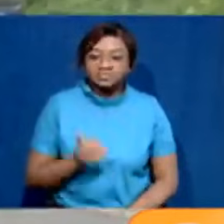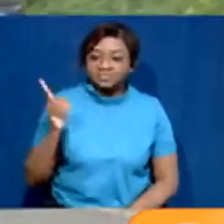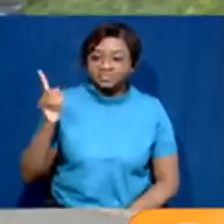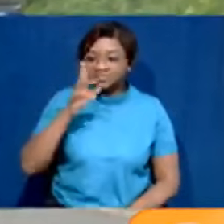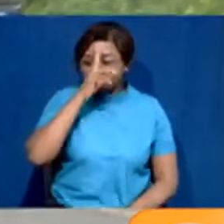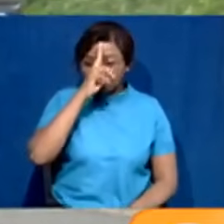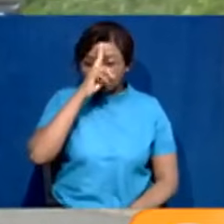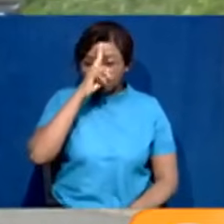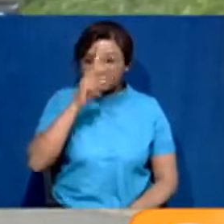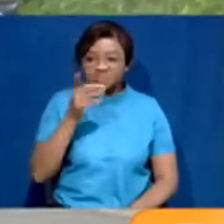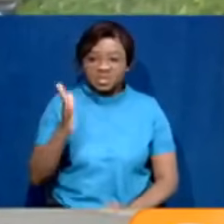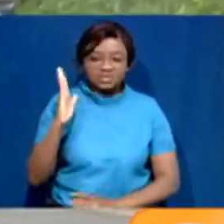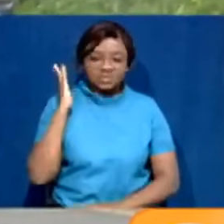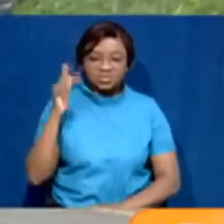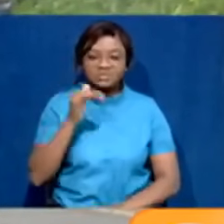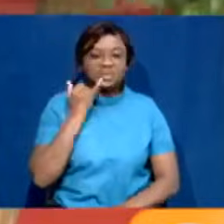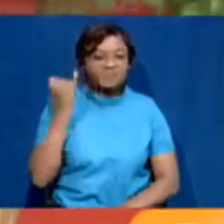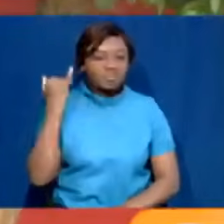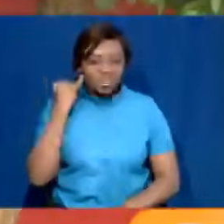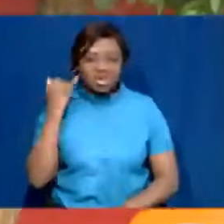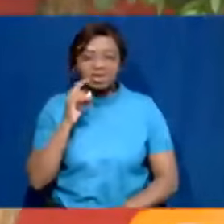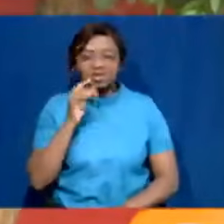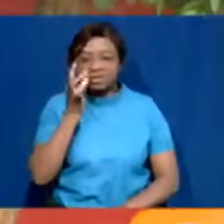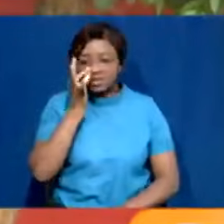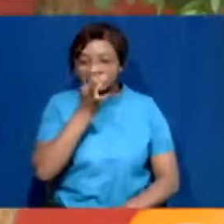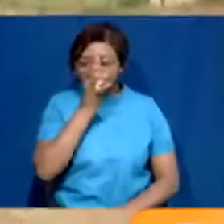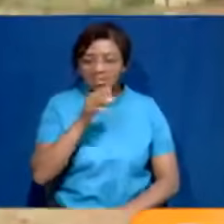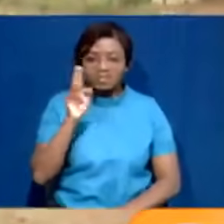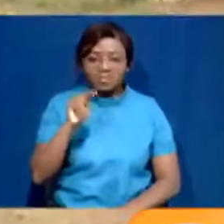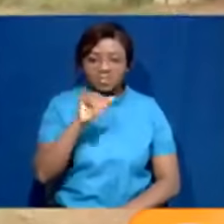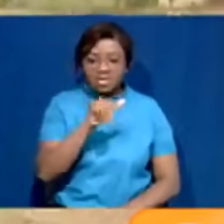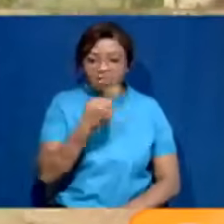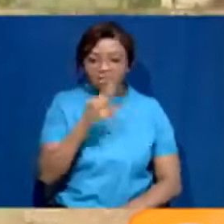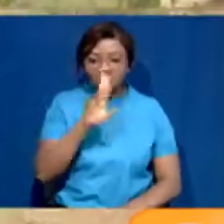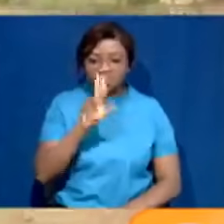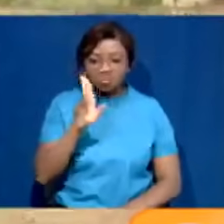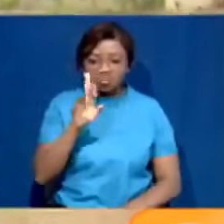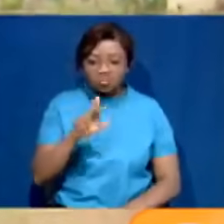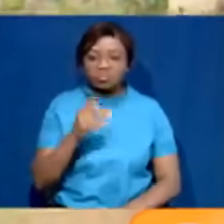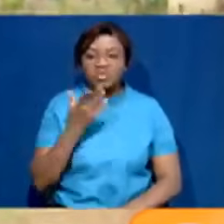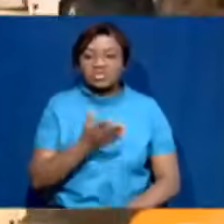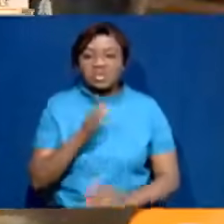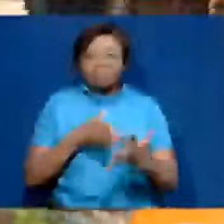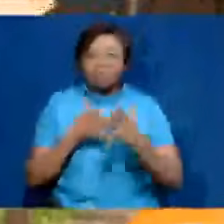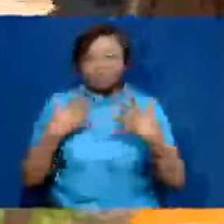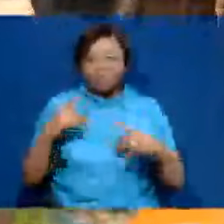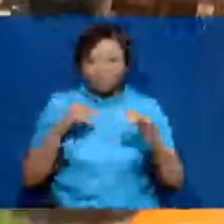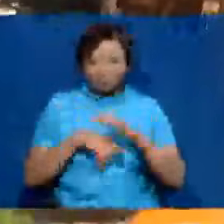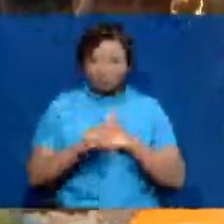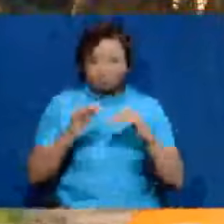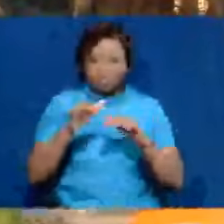ya Nyeri kuelekea Nairobi, Nyahururu na Nanyuki katika juhudi za kuwazuia watu kuingia katika uwanja wa